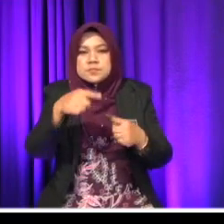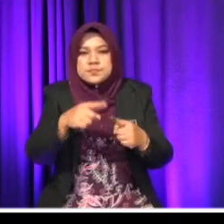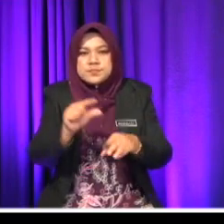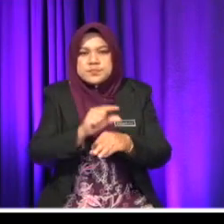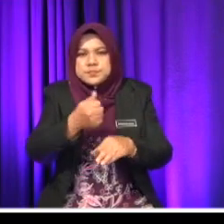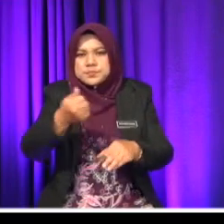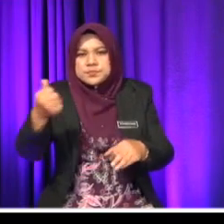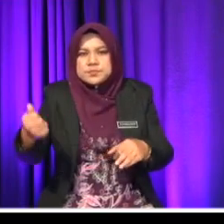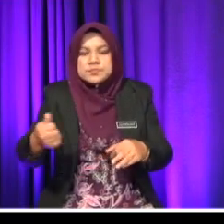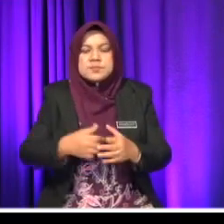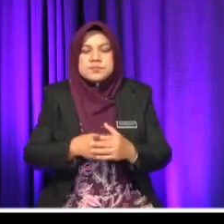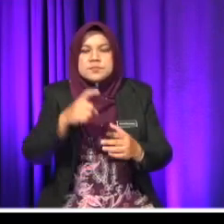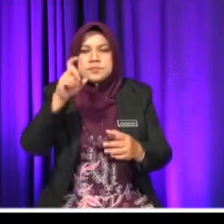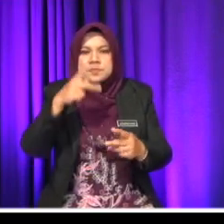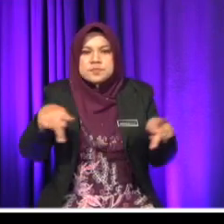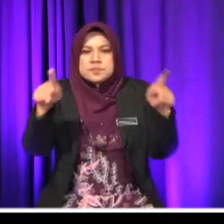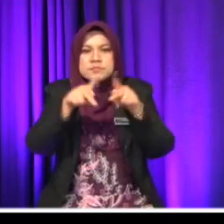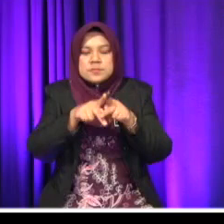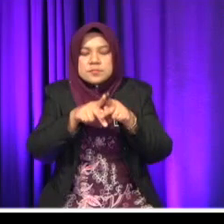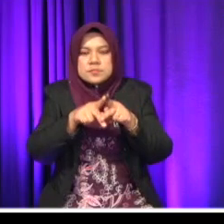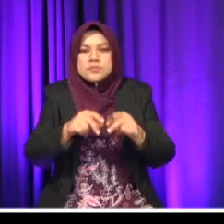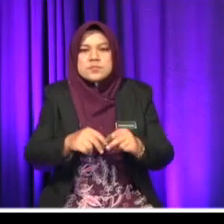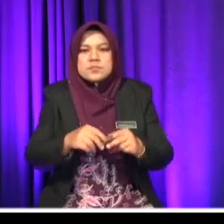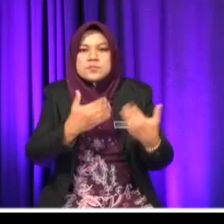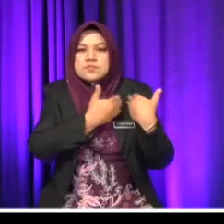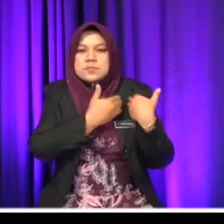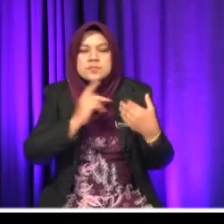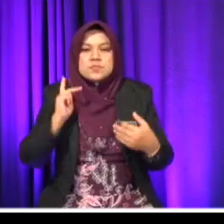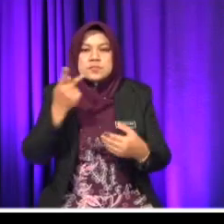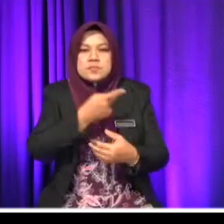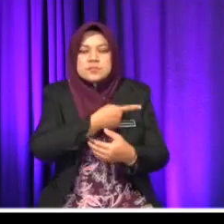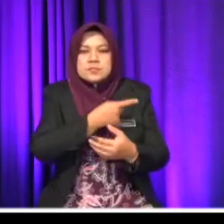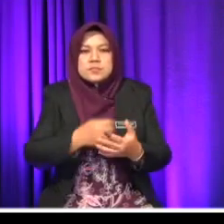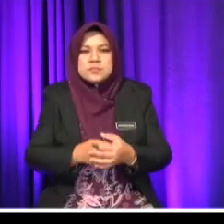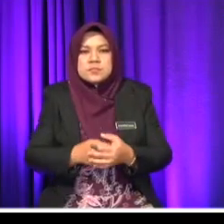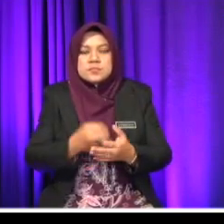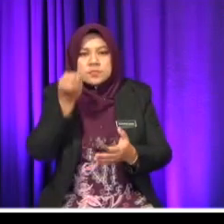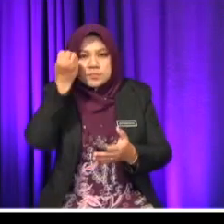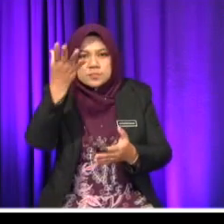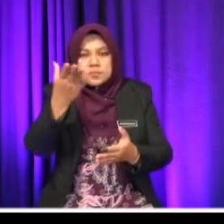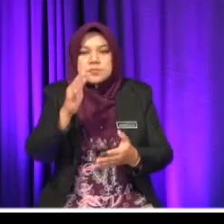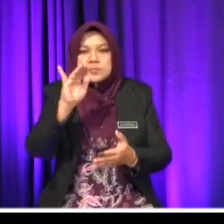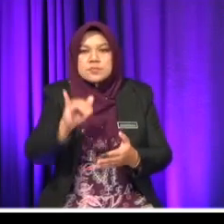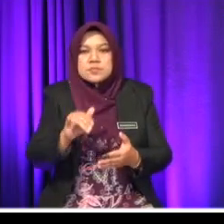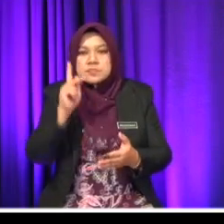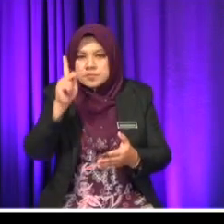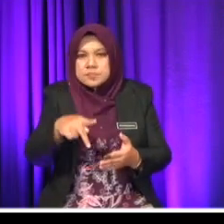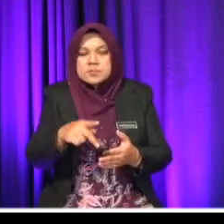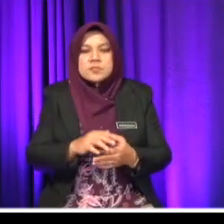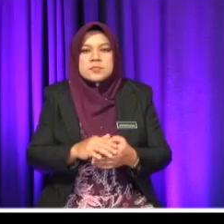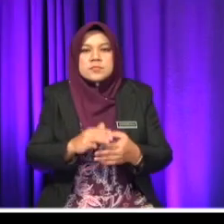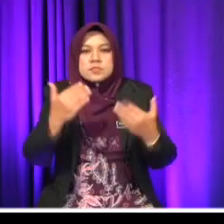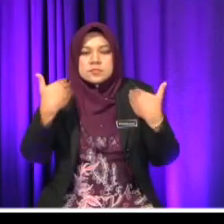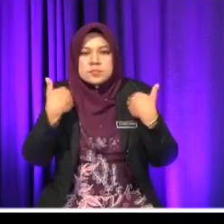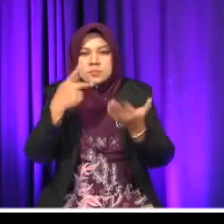peranti perlu tanggung jawab kita yang pasti yang ada